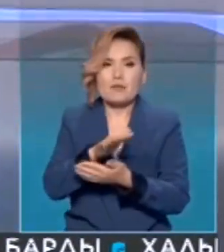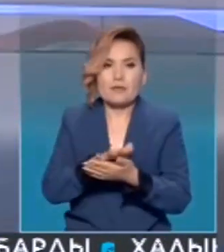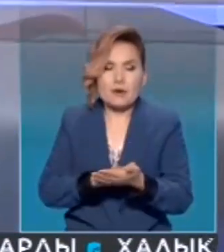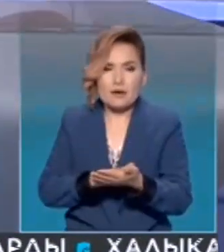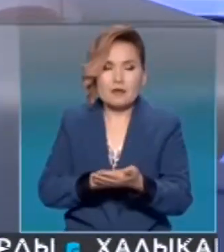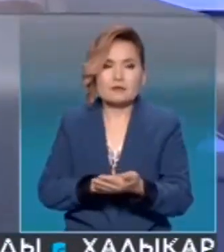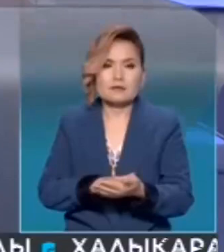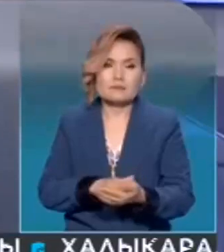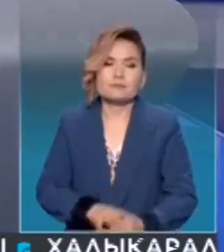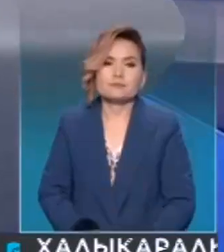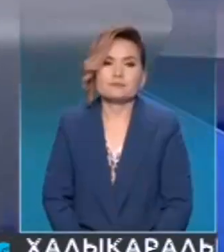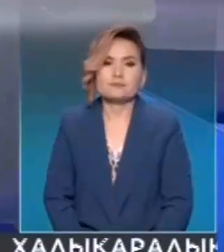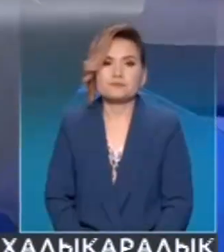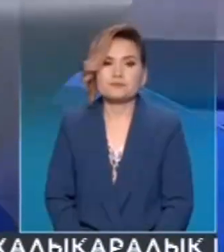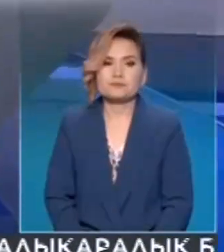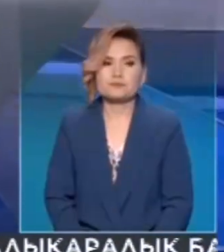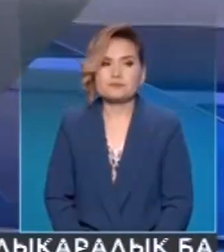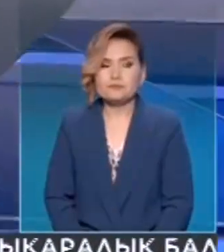қарай көретіндеріміз.